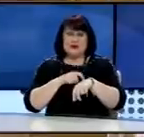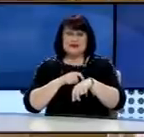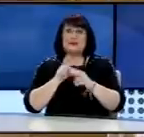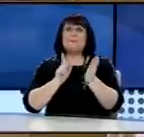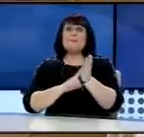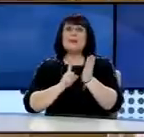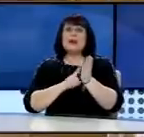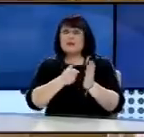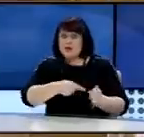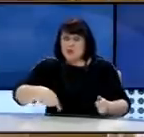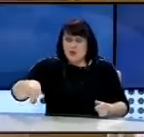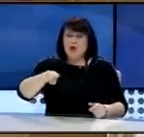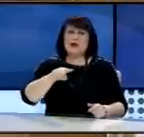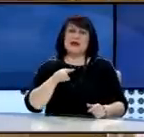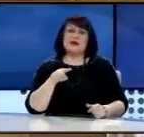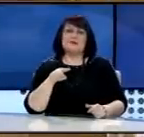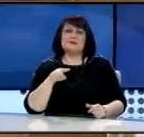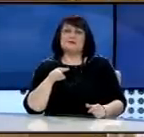οφείλουμε όλοι,